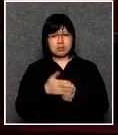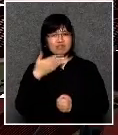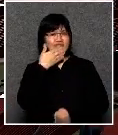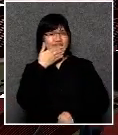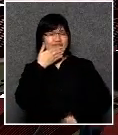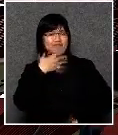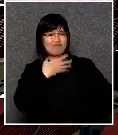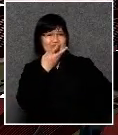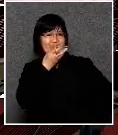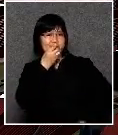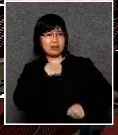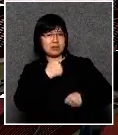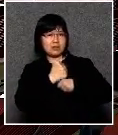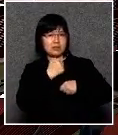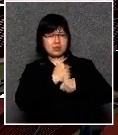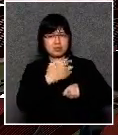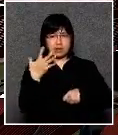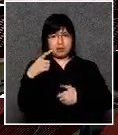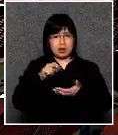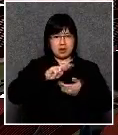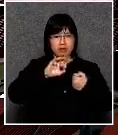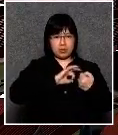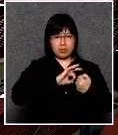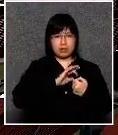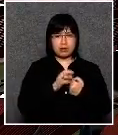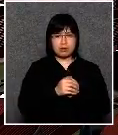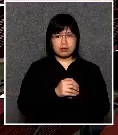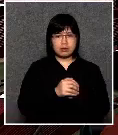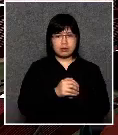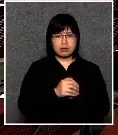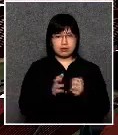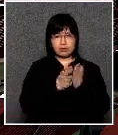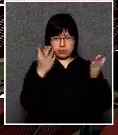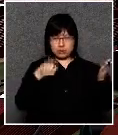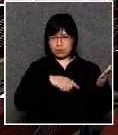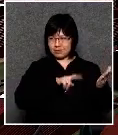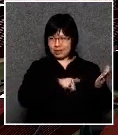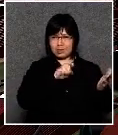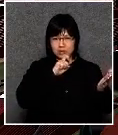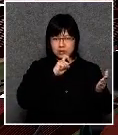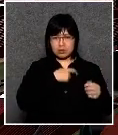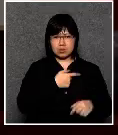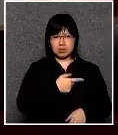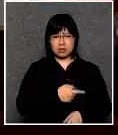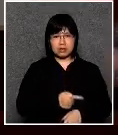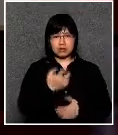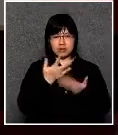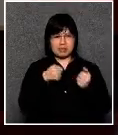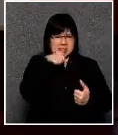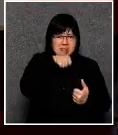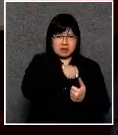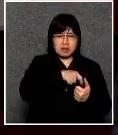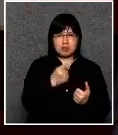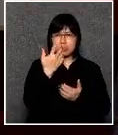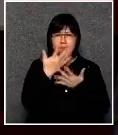僆仔所做嘅嘢喺琴日喺立法會就報紙就要登㗎啦。你冇網上喺度圍揼佢，跟住報紙就要登㗎